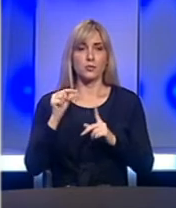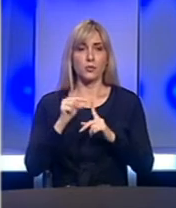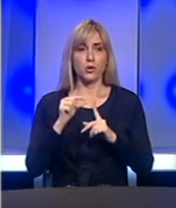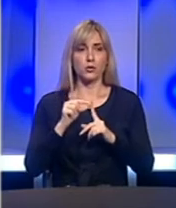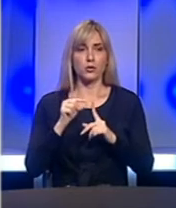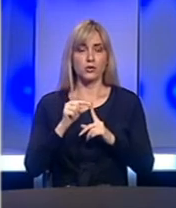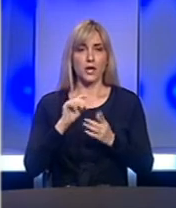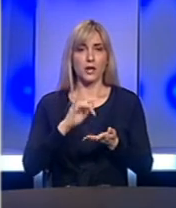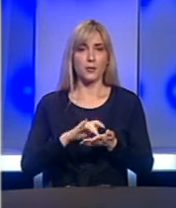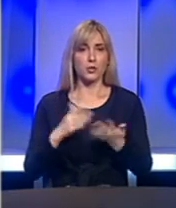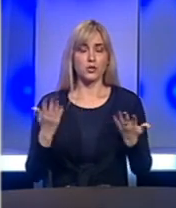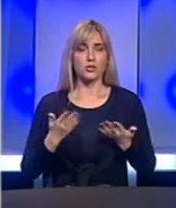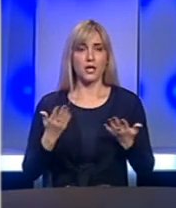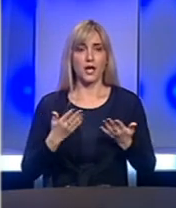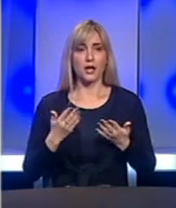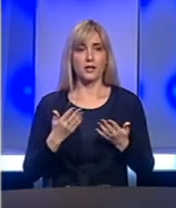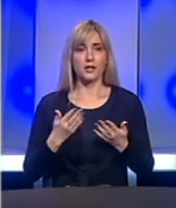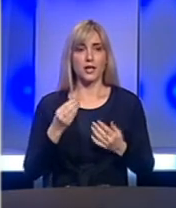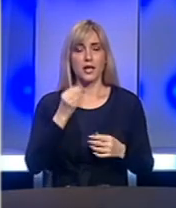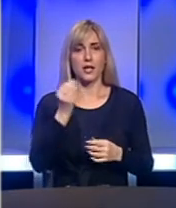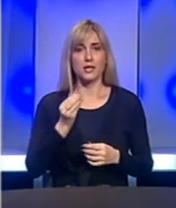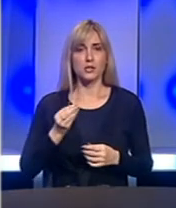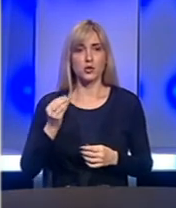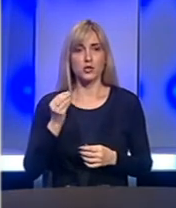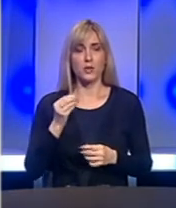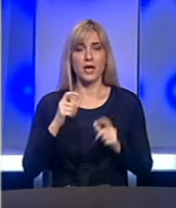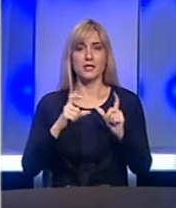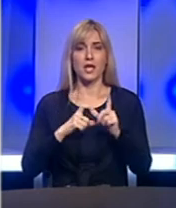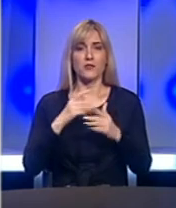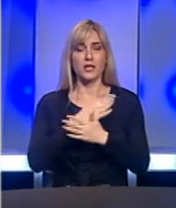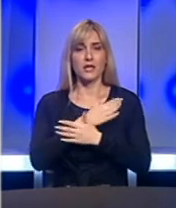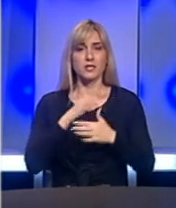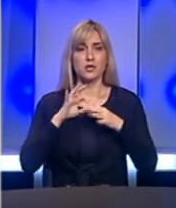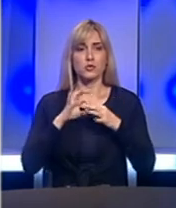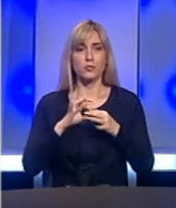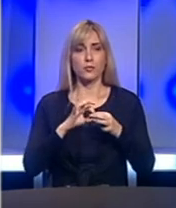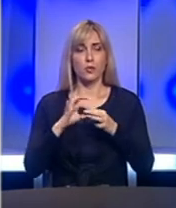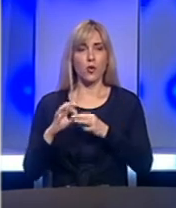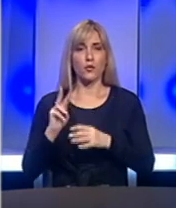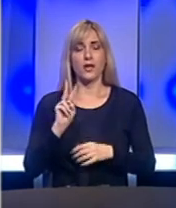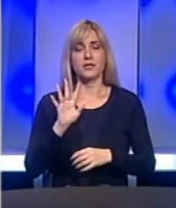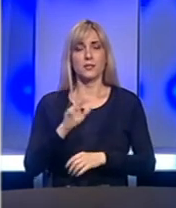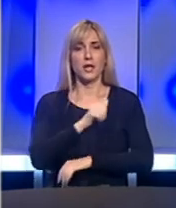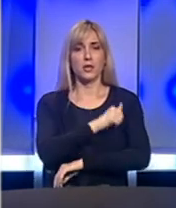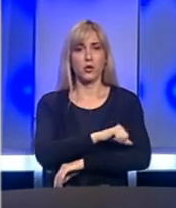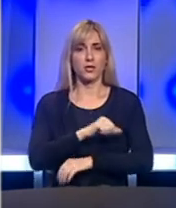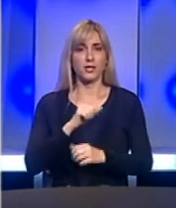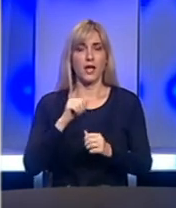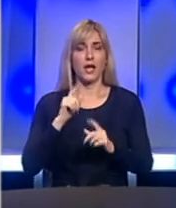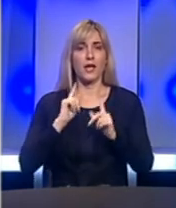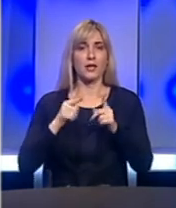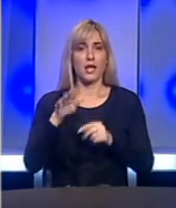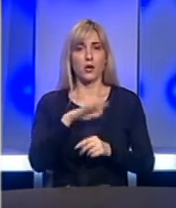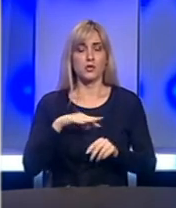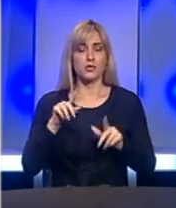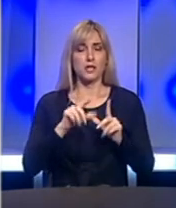izložbenog prostora gdje je upriličena izložba slika Safita Zeca u povodu 25 godina genocida u